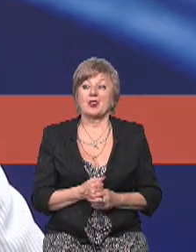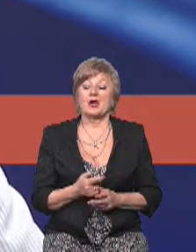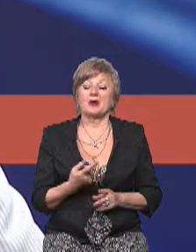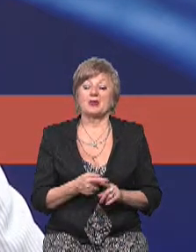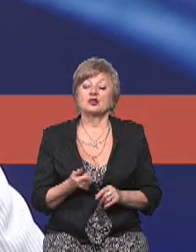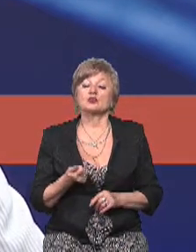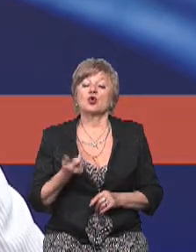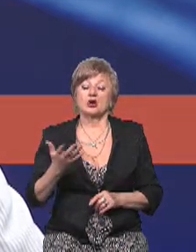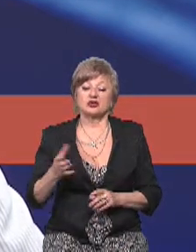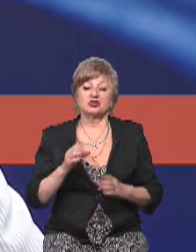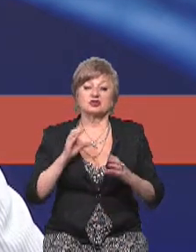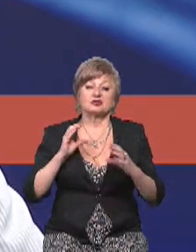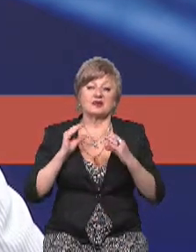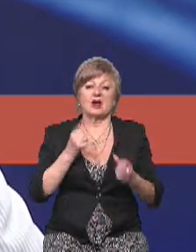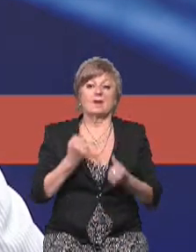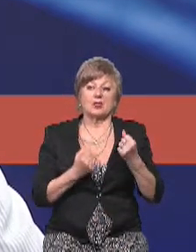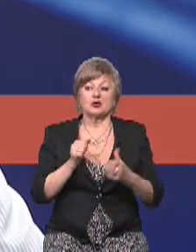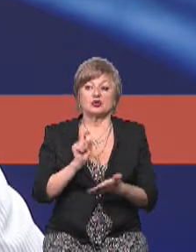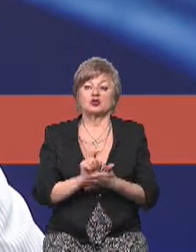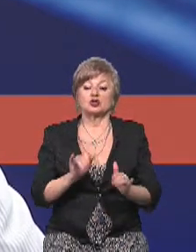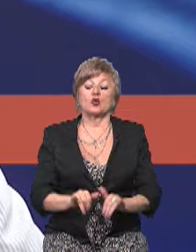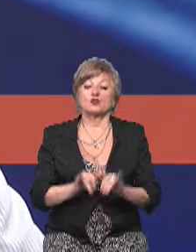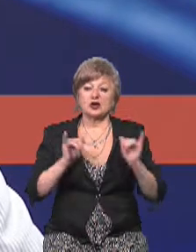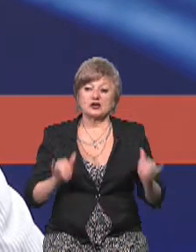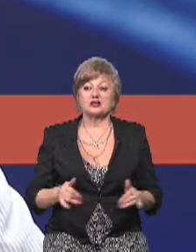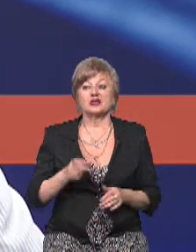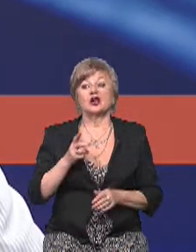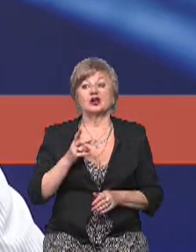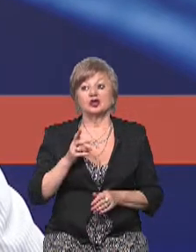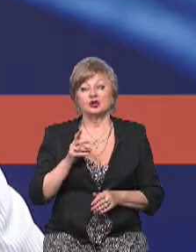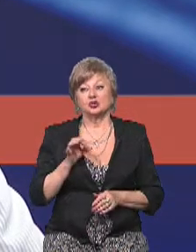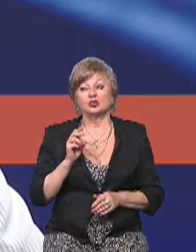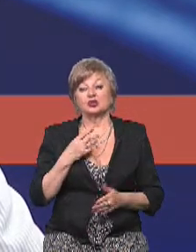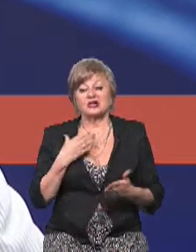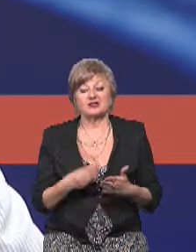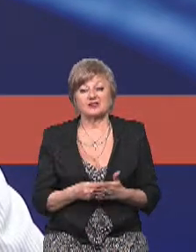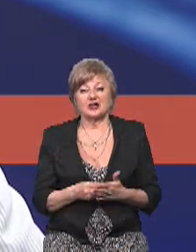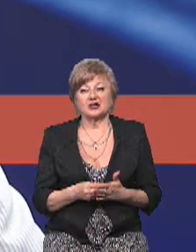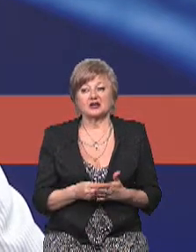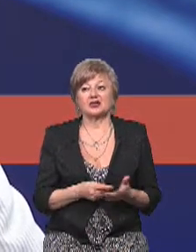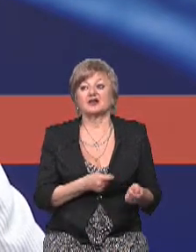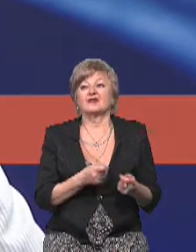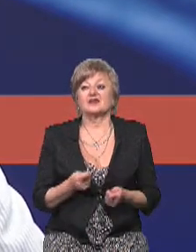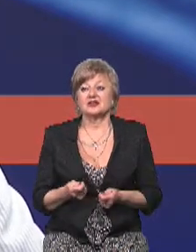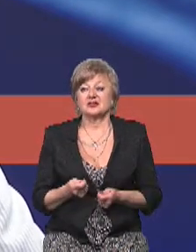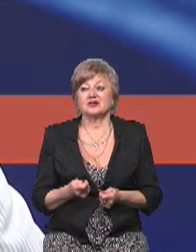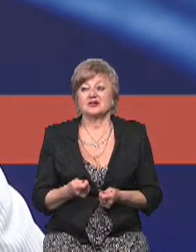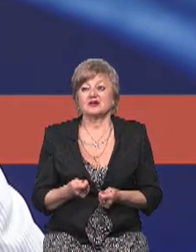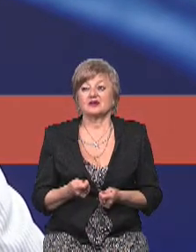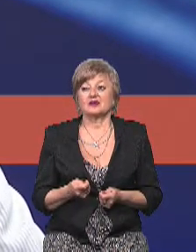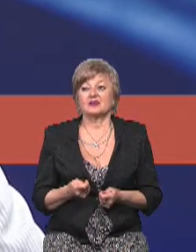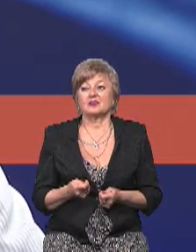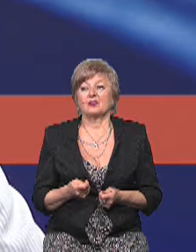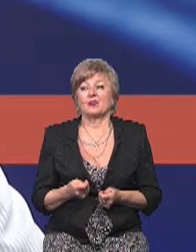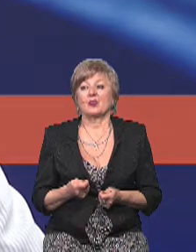цих автомобілів повинна зростати. Але може хтось вивіз автомобілі, може хтось їх десь здав, так би мовити,